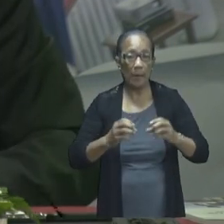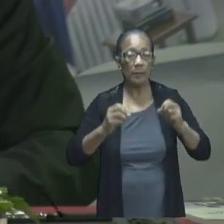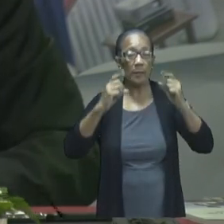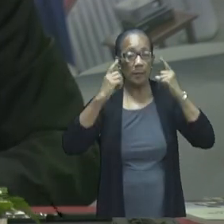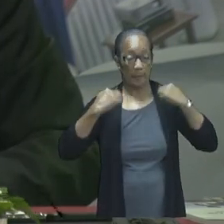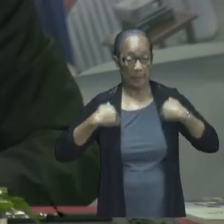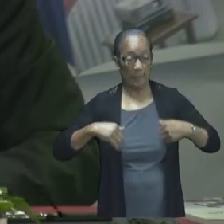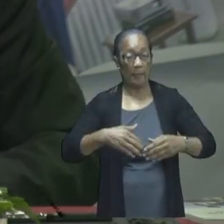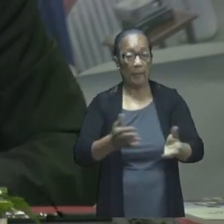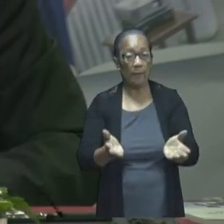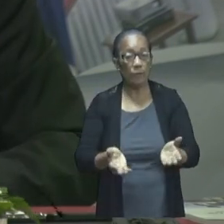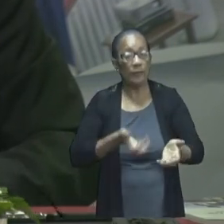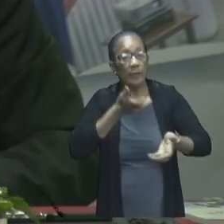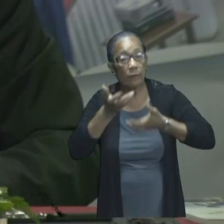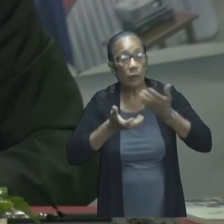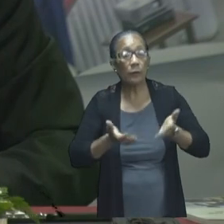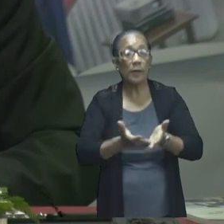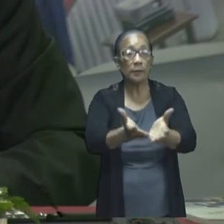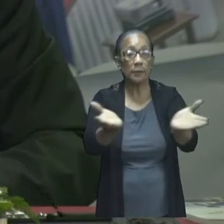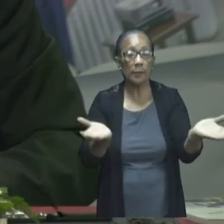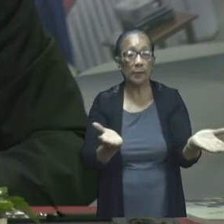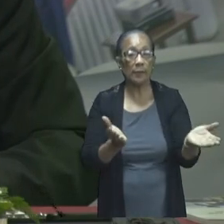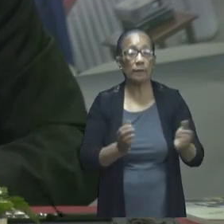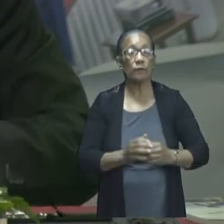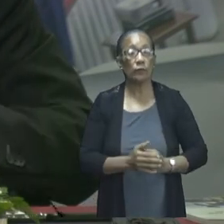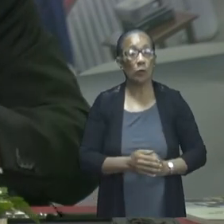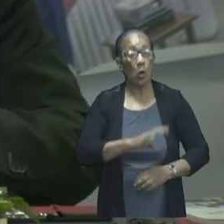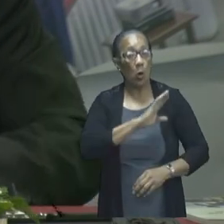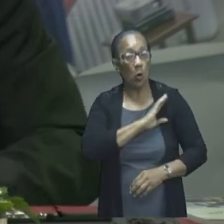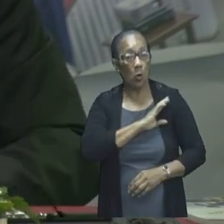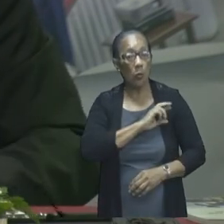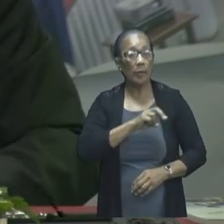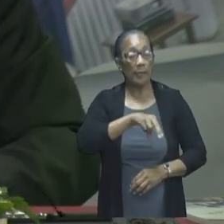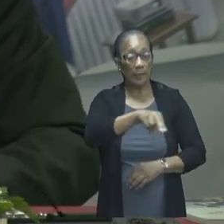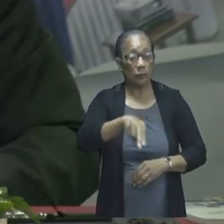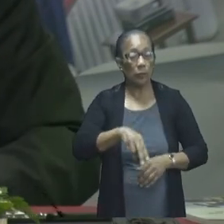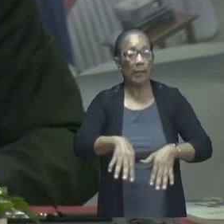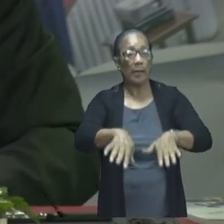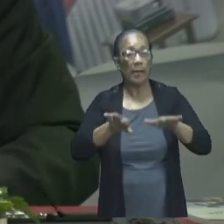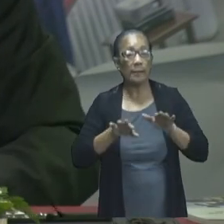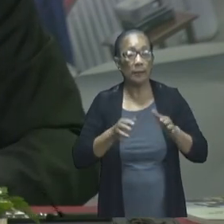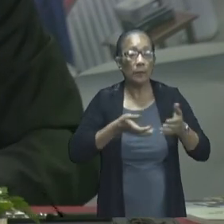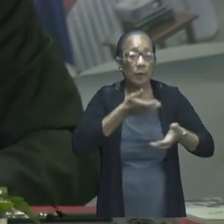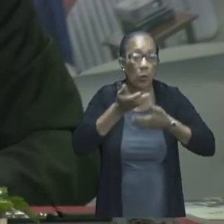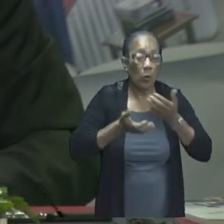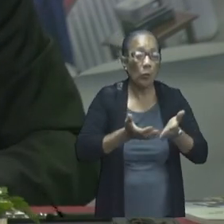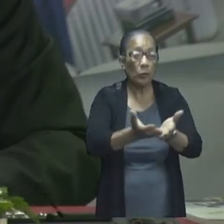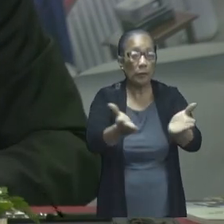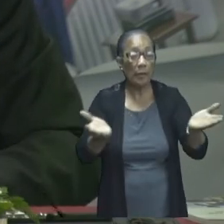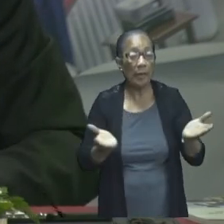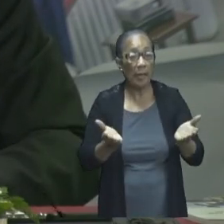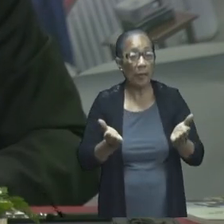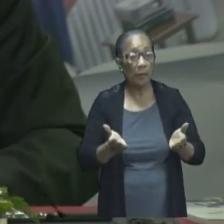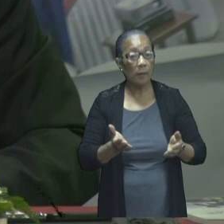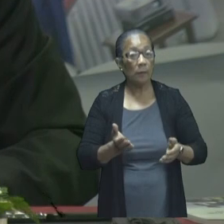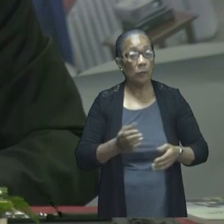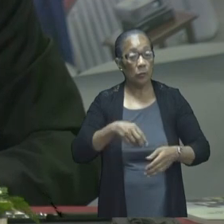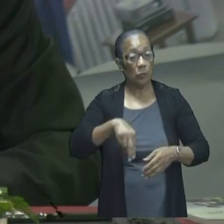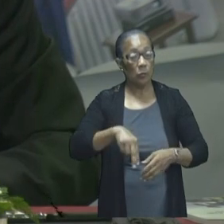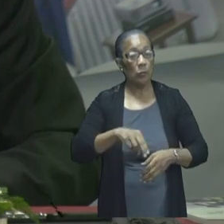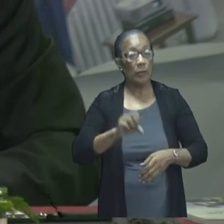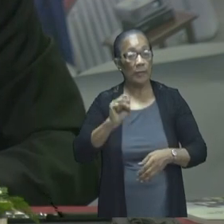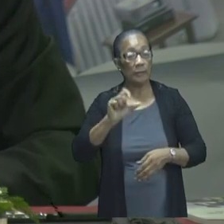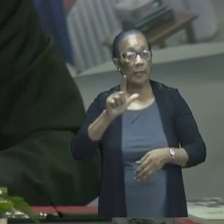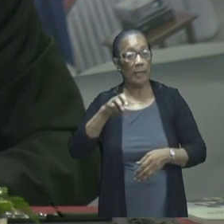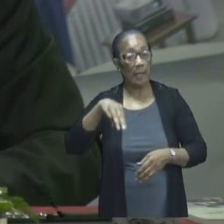zijn persconferentie mook de nationale assemblee te informeren waar we staan nu met alle maatregelen van slm en